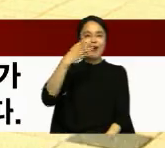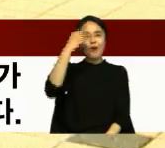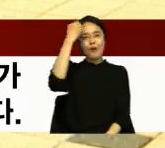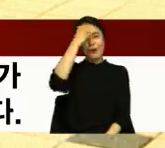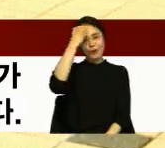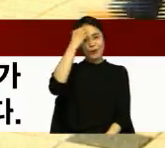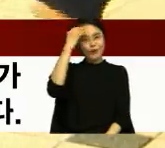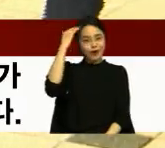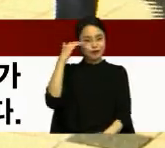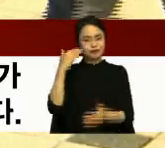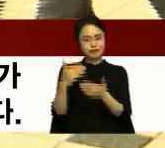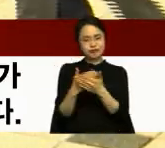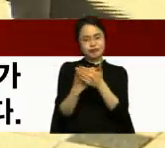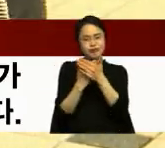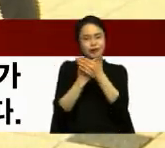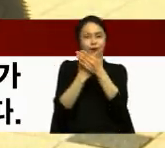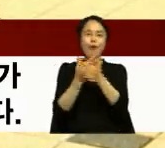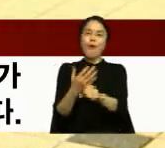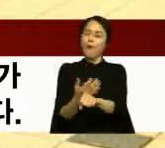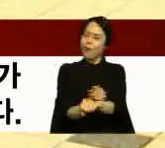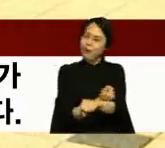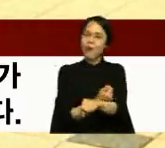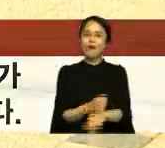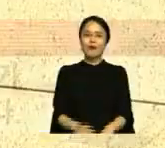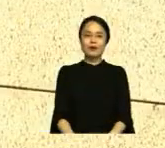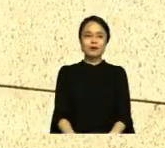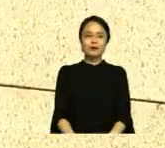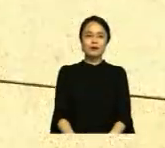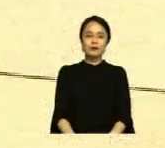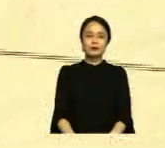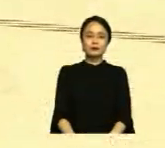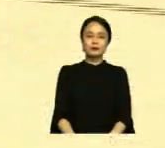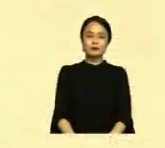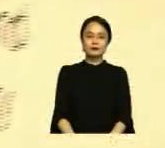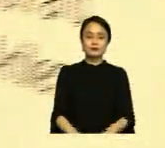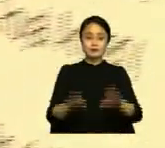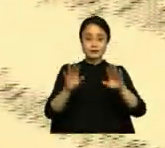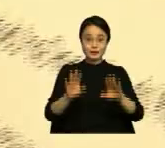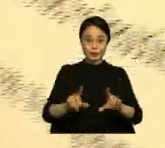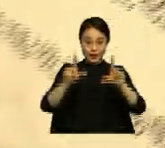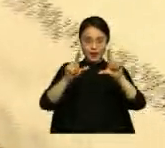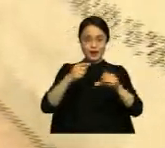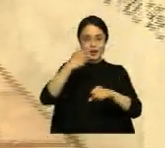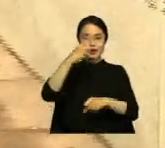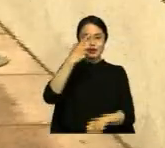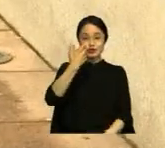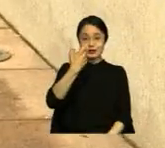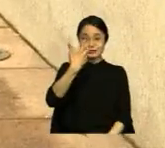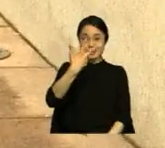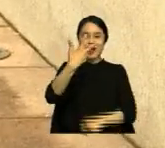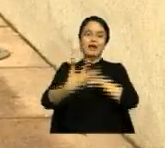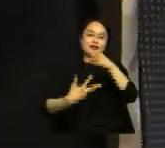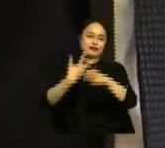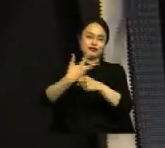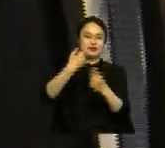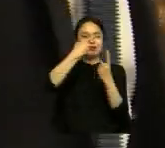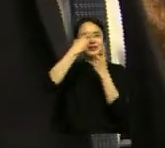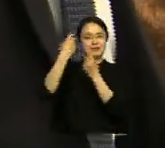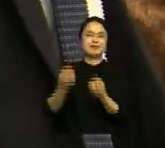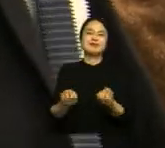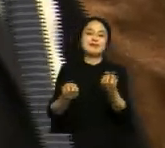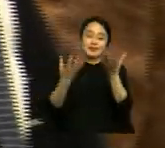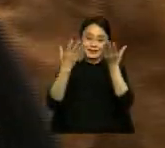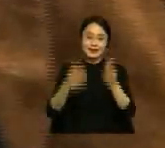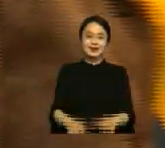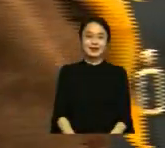something like that across the river. It's wonderful what you've done. 올해로 68주년 맞은 임진강 전투 추모식.